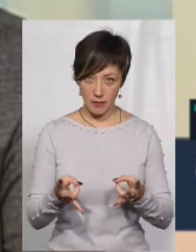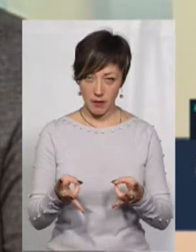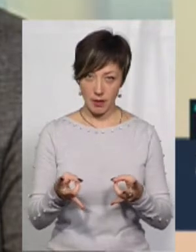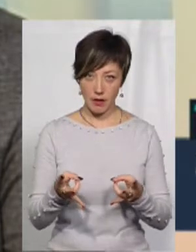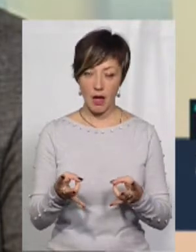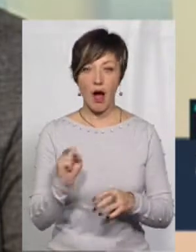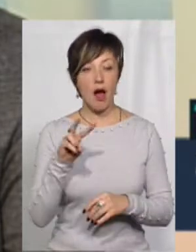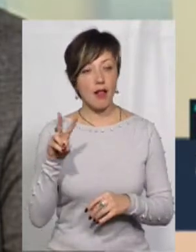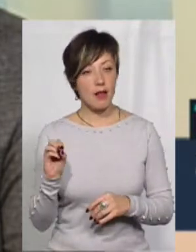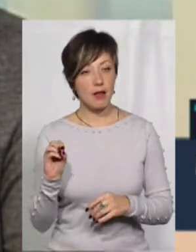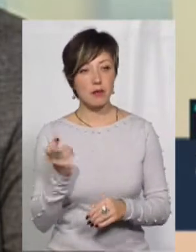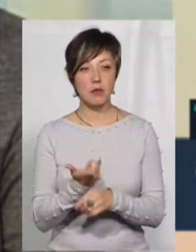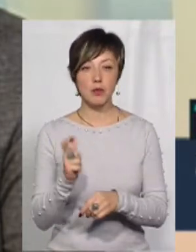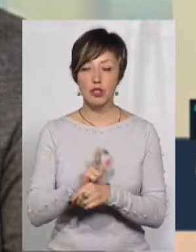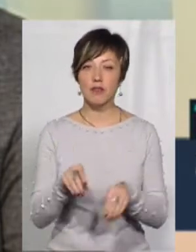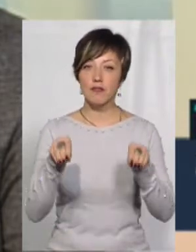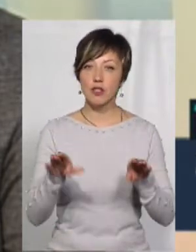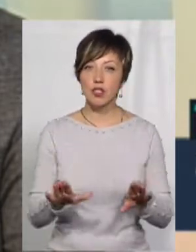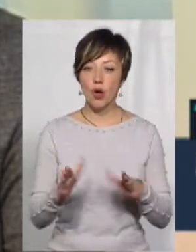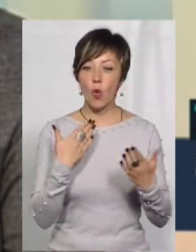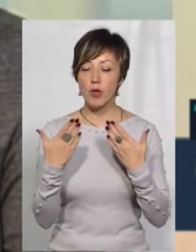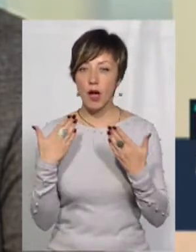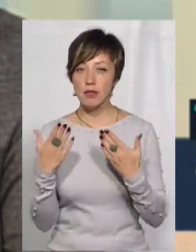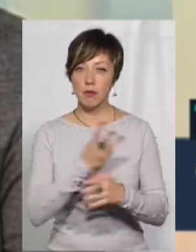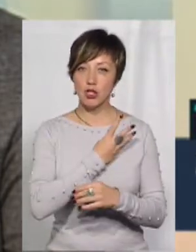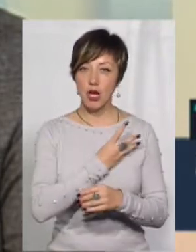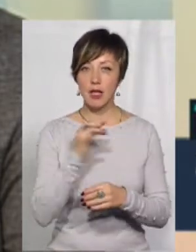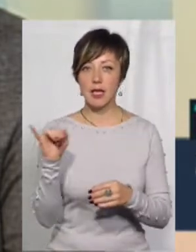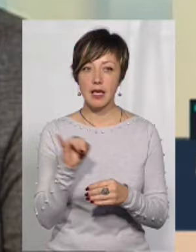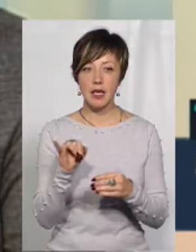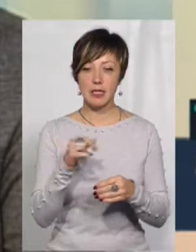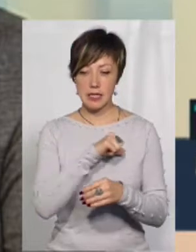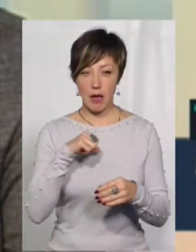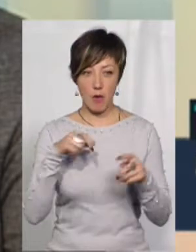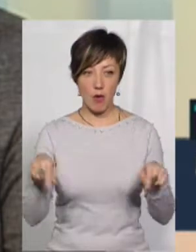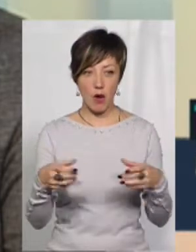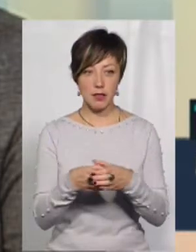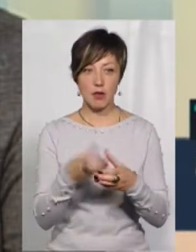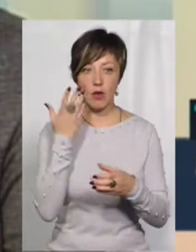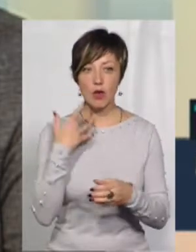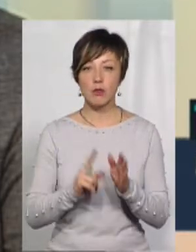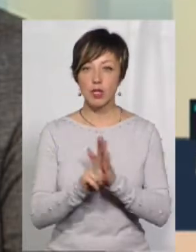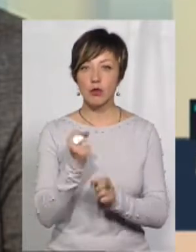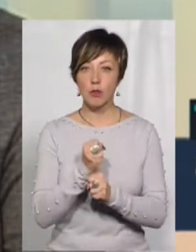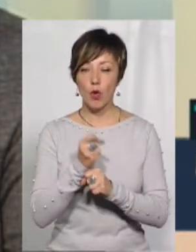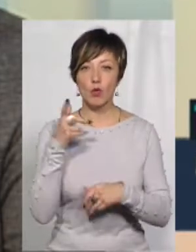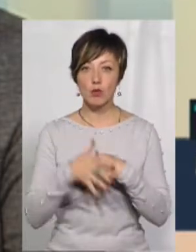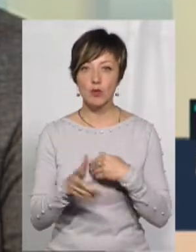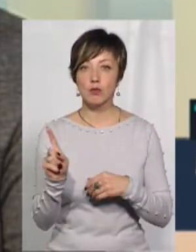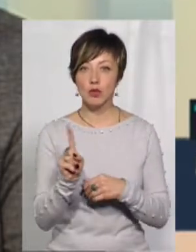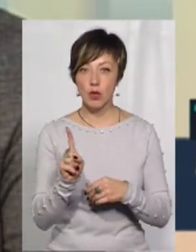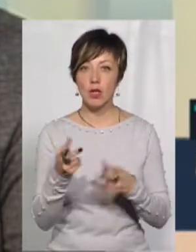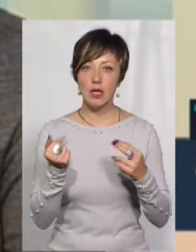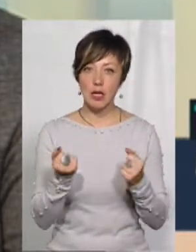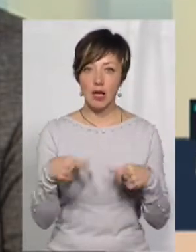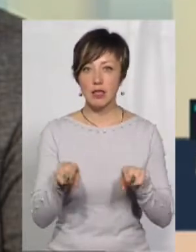якихось великих проєктів, але більше вирішує якась комунікація, бажання і така самоорганізація. Коли ми беремо щось робимо, і ми розуміємо, що